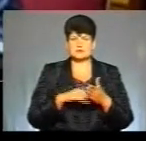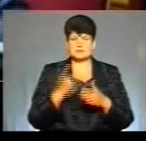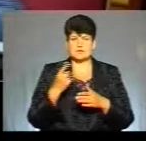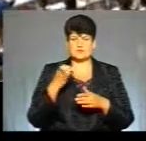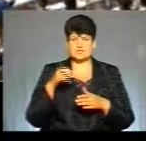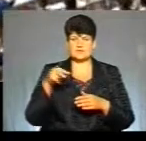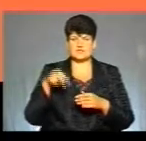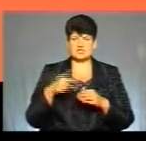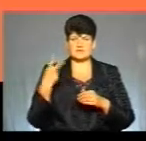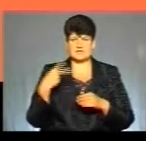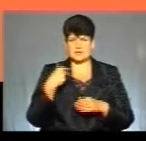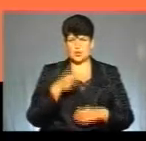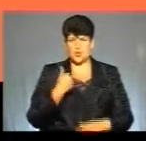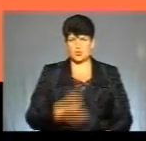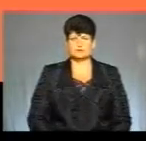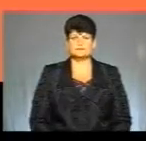січня 2020 року.